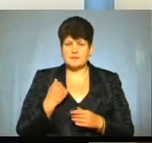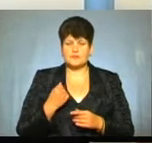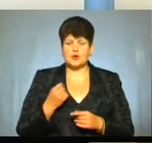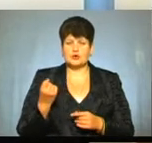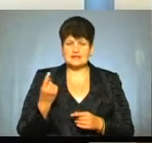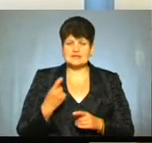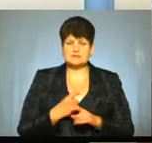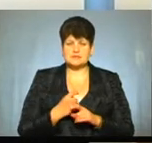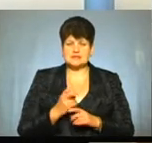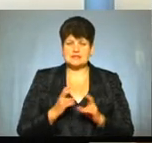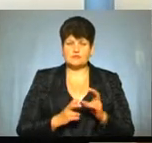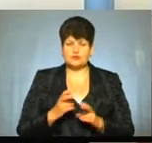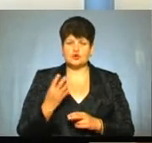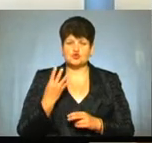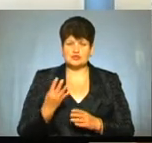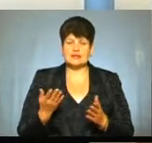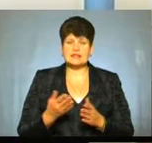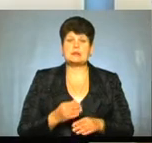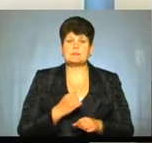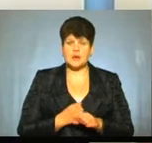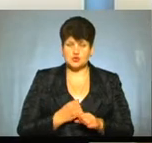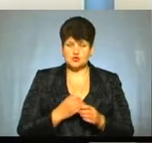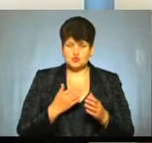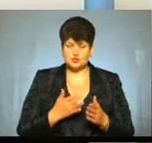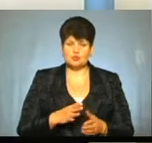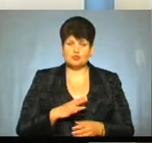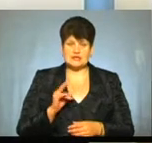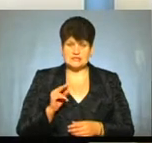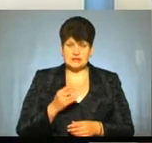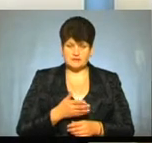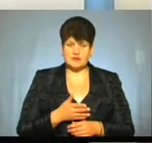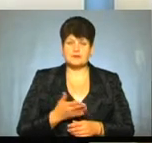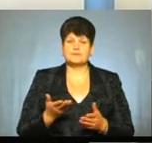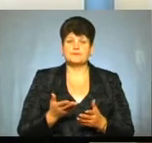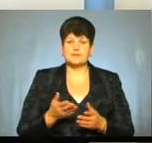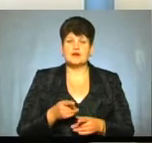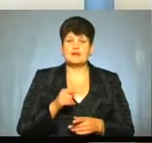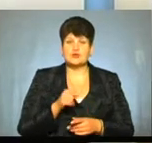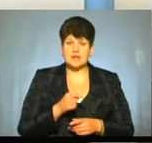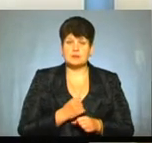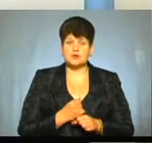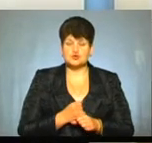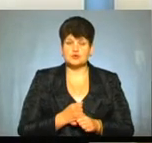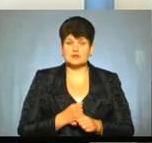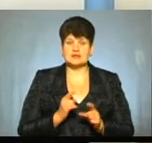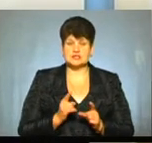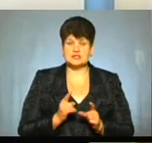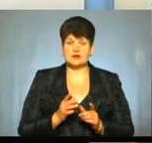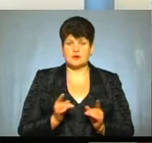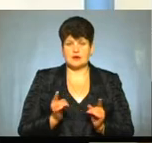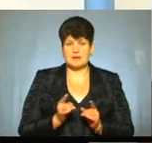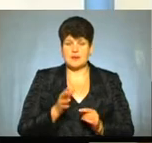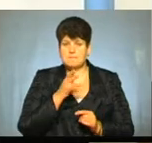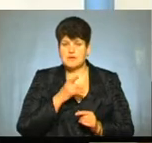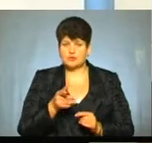11 спиртзаводів, 4 з яких лише працюють, була озвучена така цифра, і те вони працюють лише певний